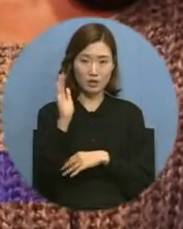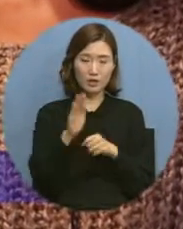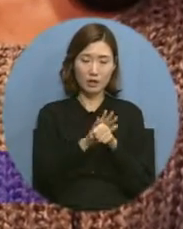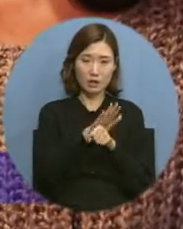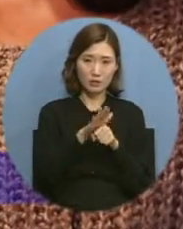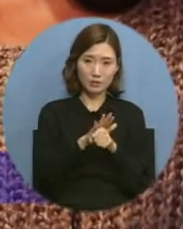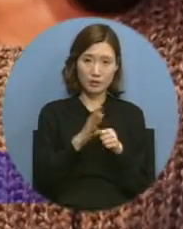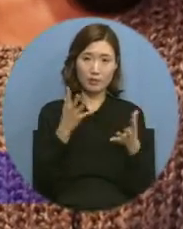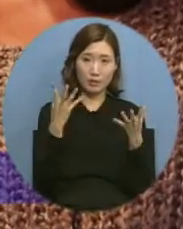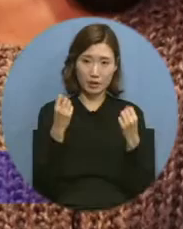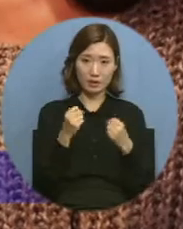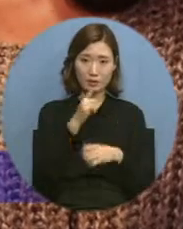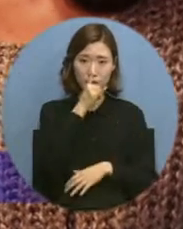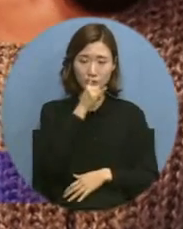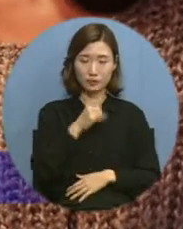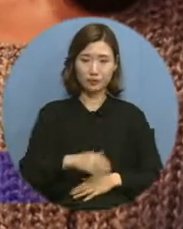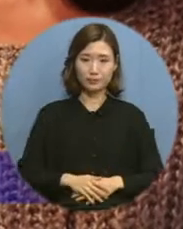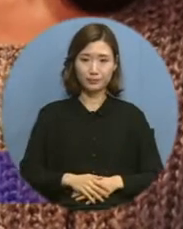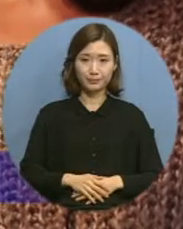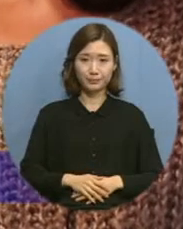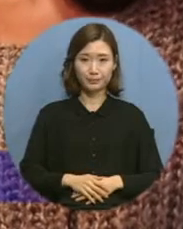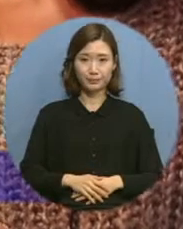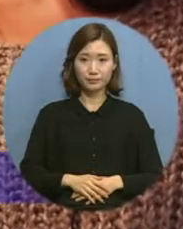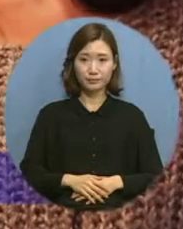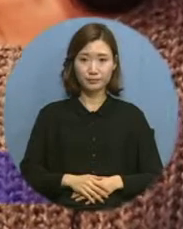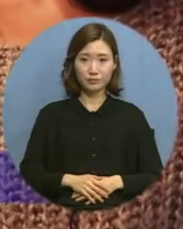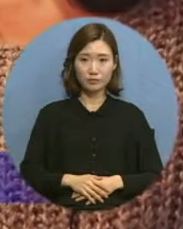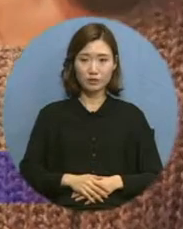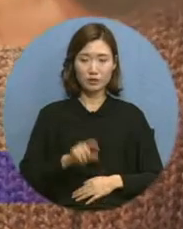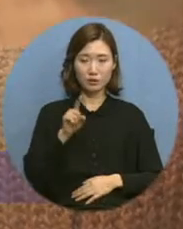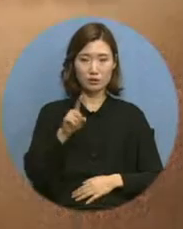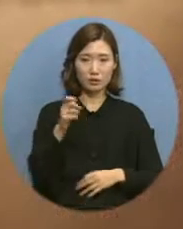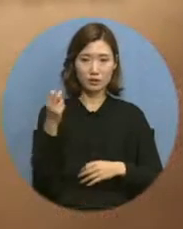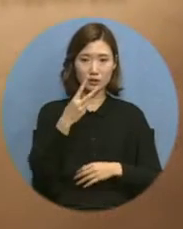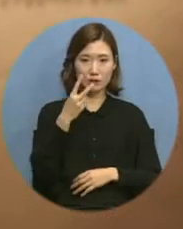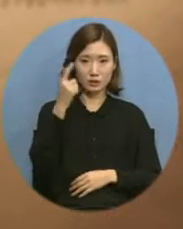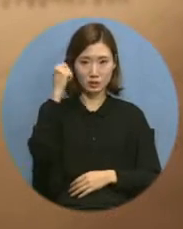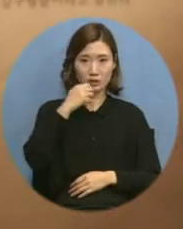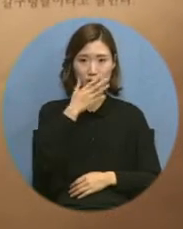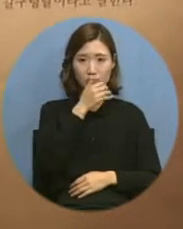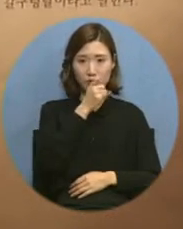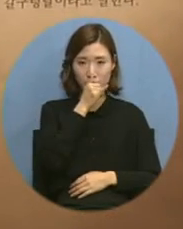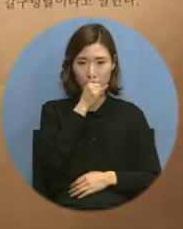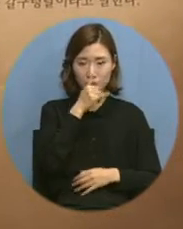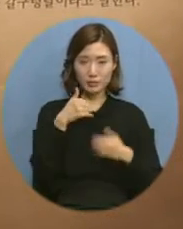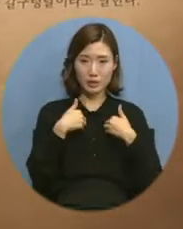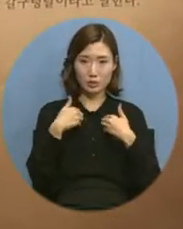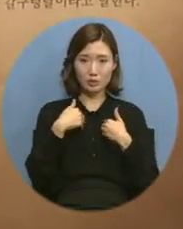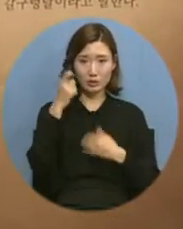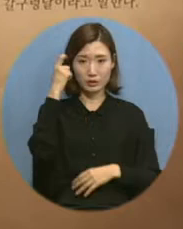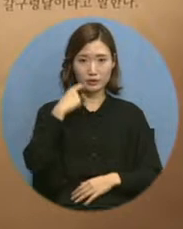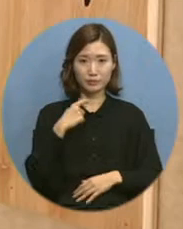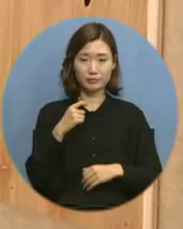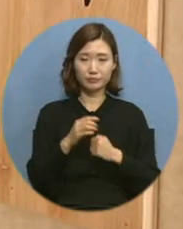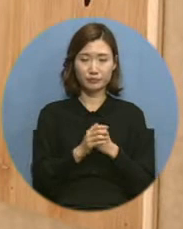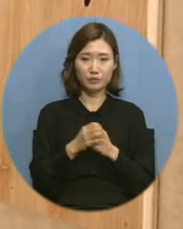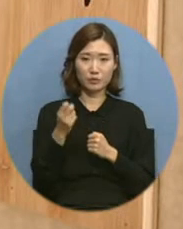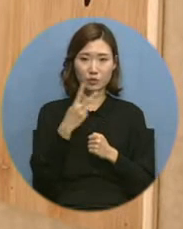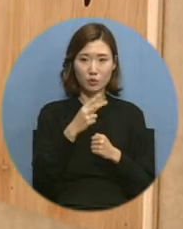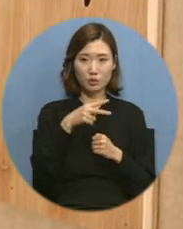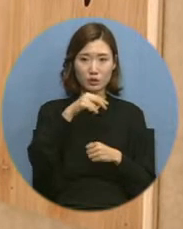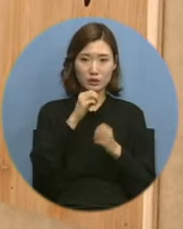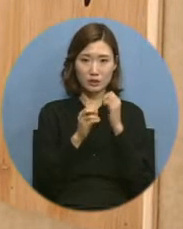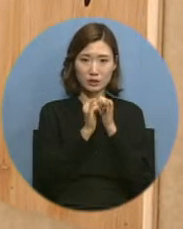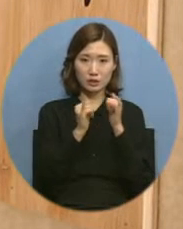애정 같은 게 많으시거든요. 그래서 그런 거를 한번 좀 조명해 볼 필요가 있겠다 해서 그렇게. 이와 함께